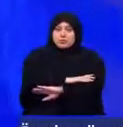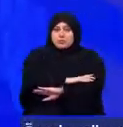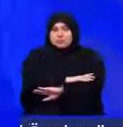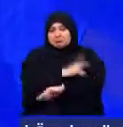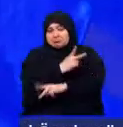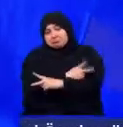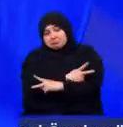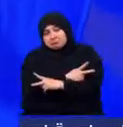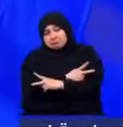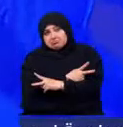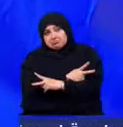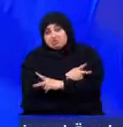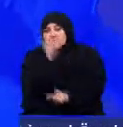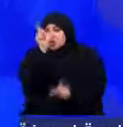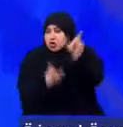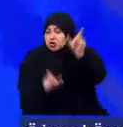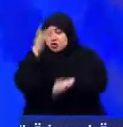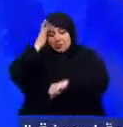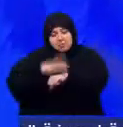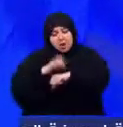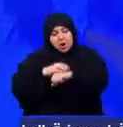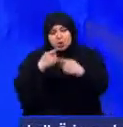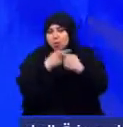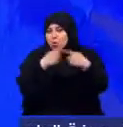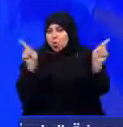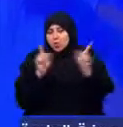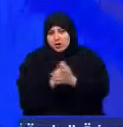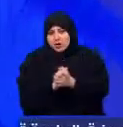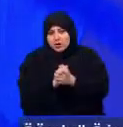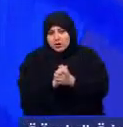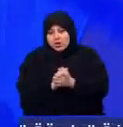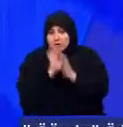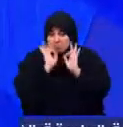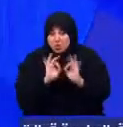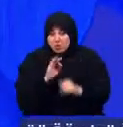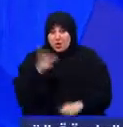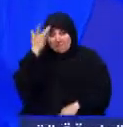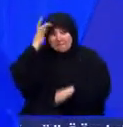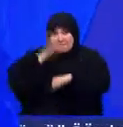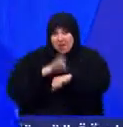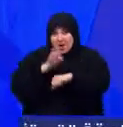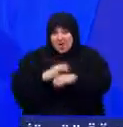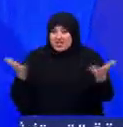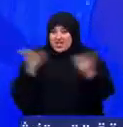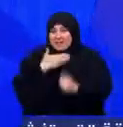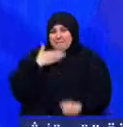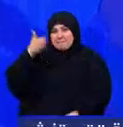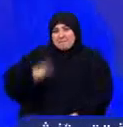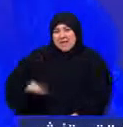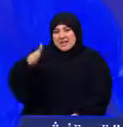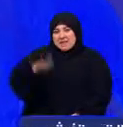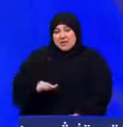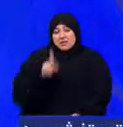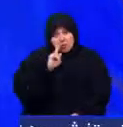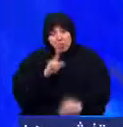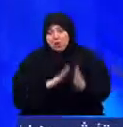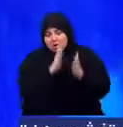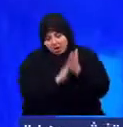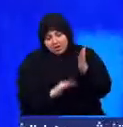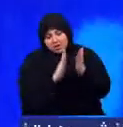ويأخذ نصيبه من الناس، وقد حصد هذا المرض بالتأكيد العديد من الأرواح. هذه مخاطرة دكتور.